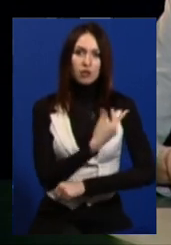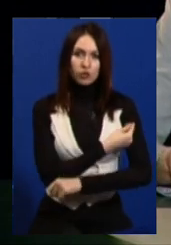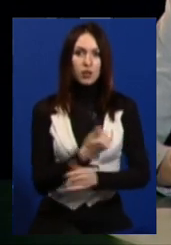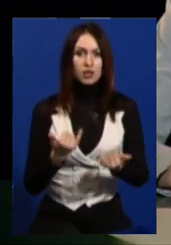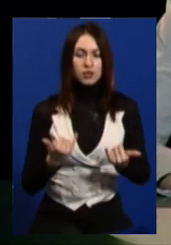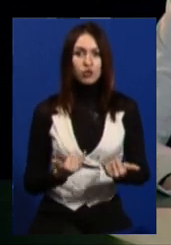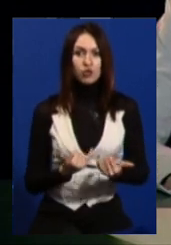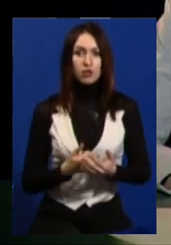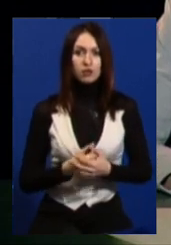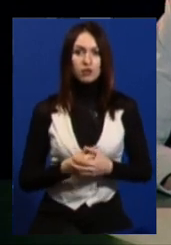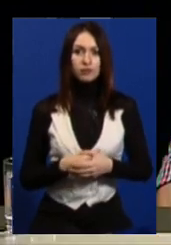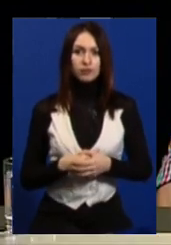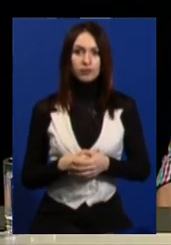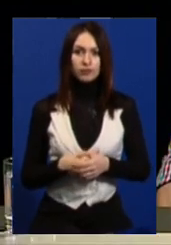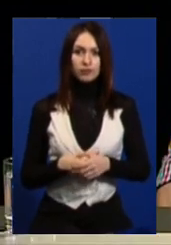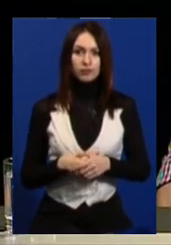зараз?